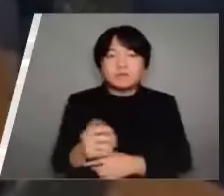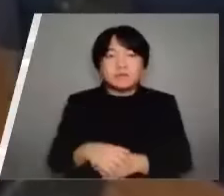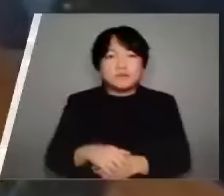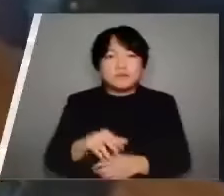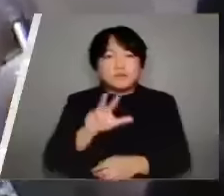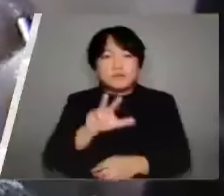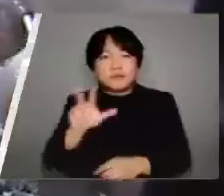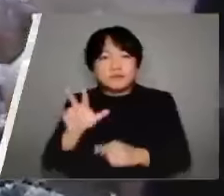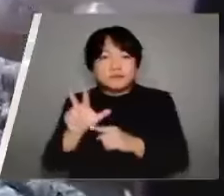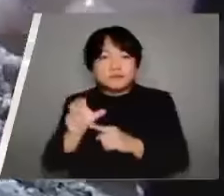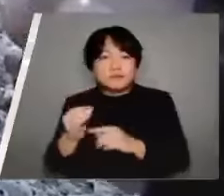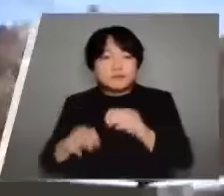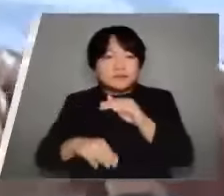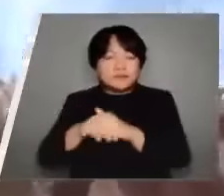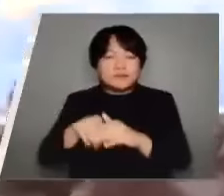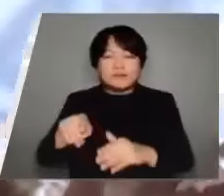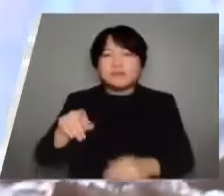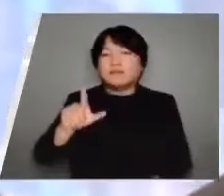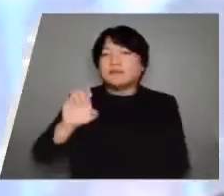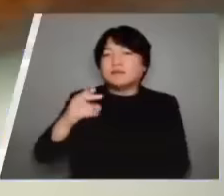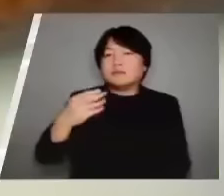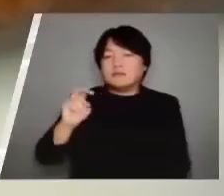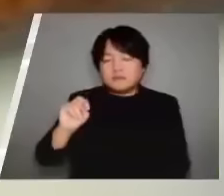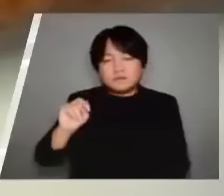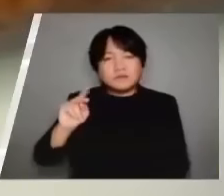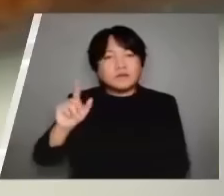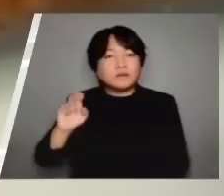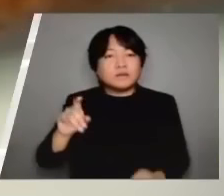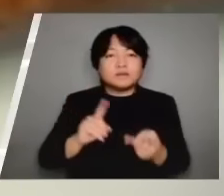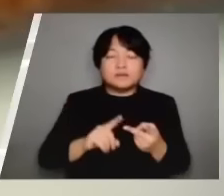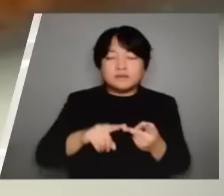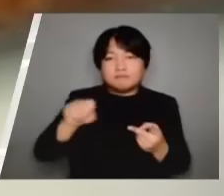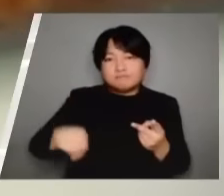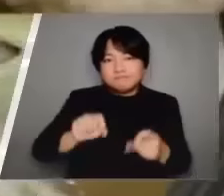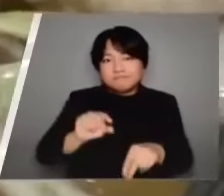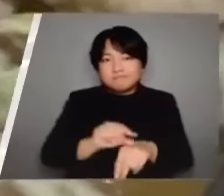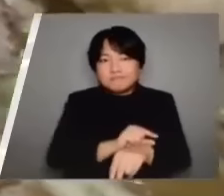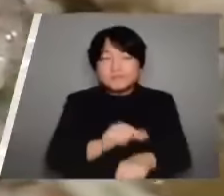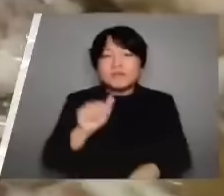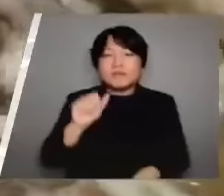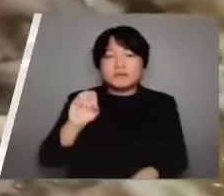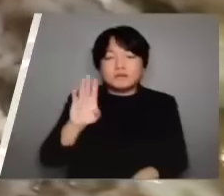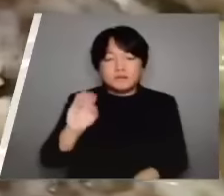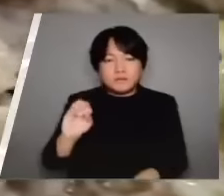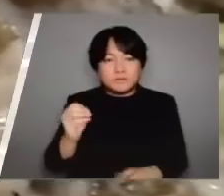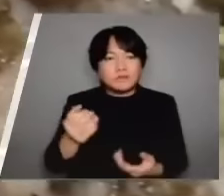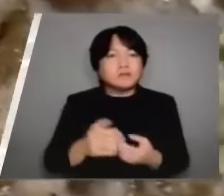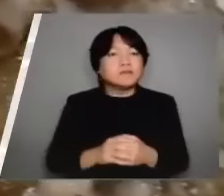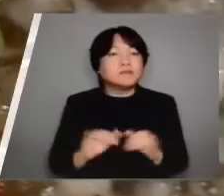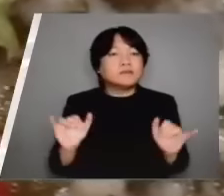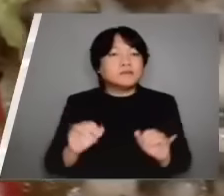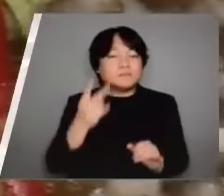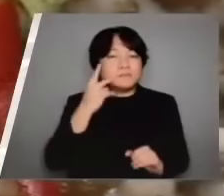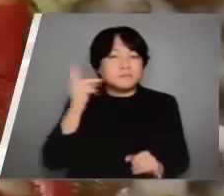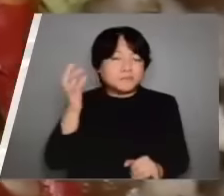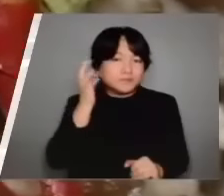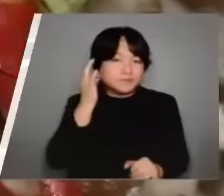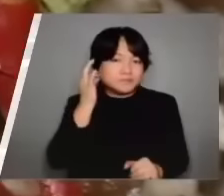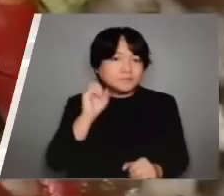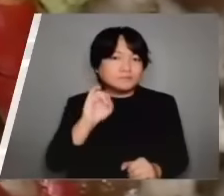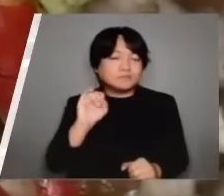bicol express number 40 ang inihaw na lipo adobong baboy ang number 42 at number 46 Ang pork